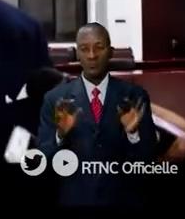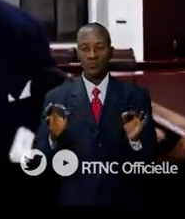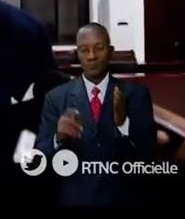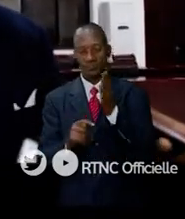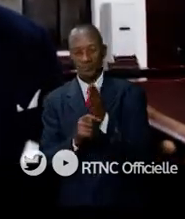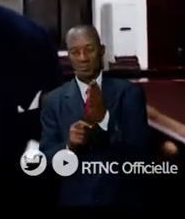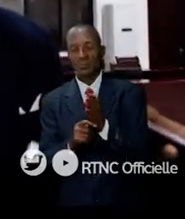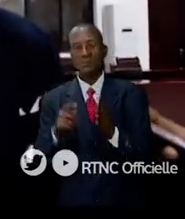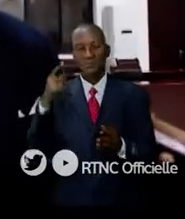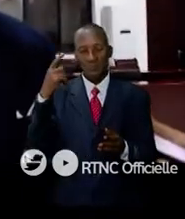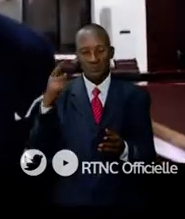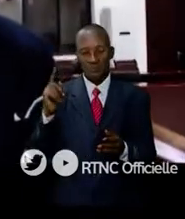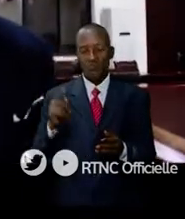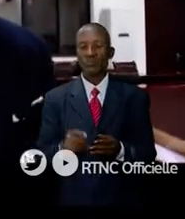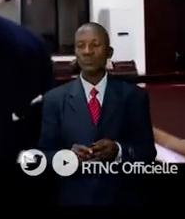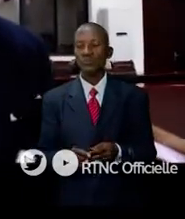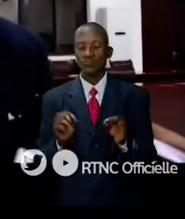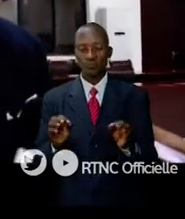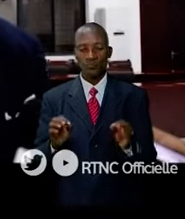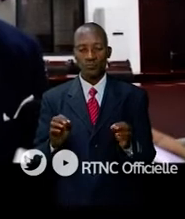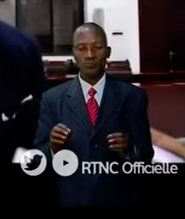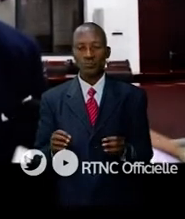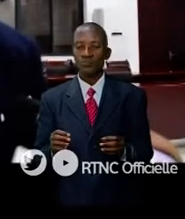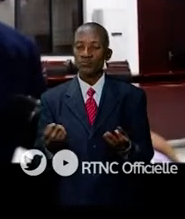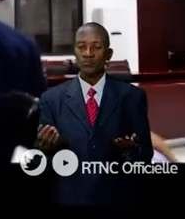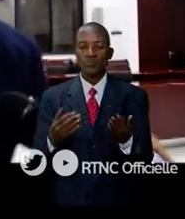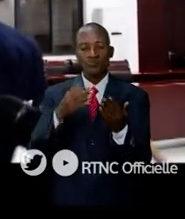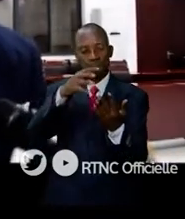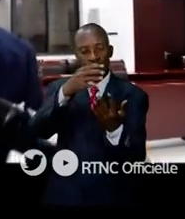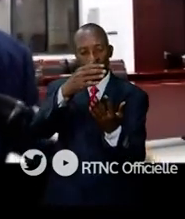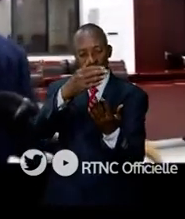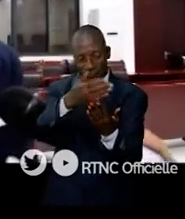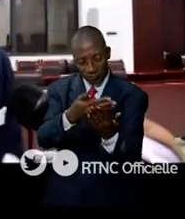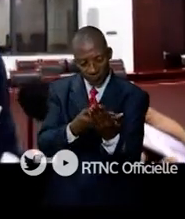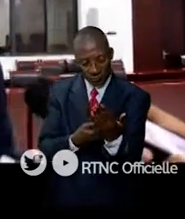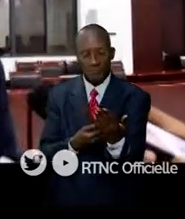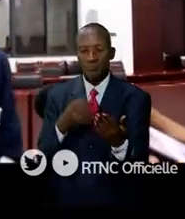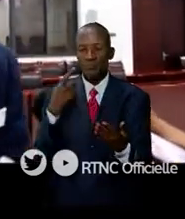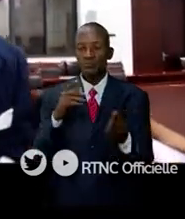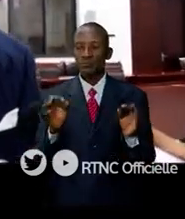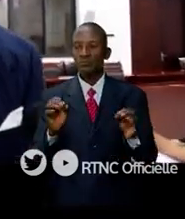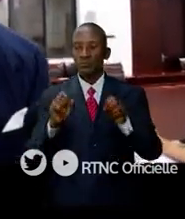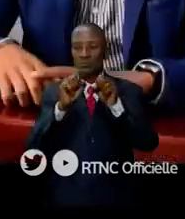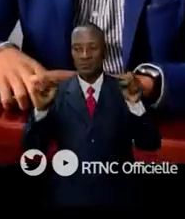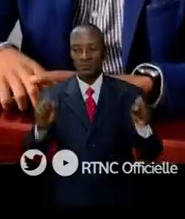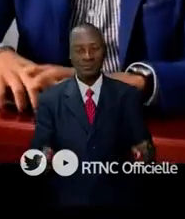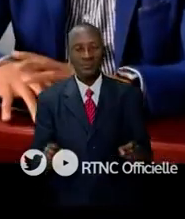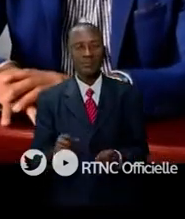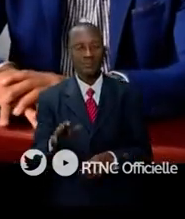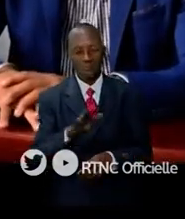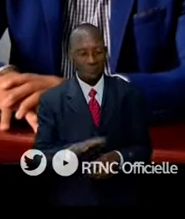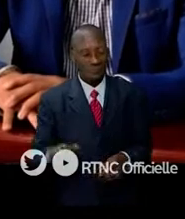charges pour le projet de mise en œuvre du projet de système d'identification digitale nationale de la